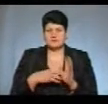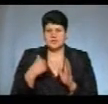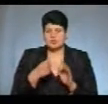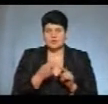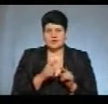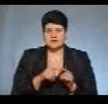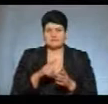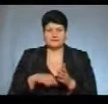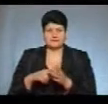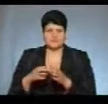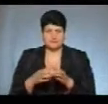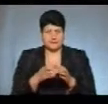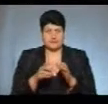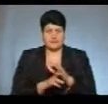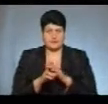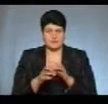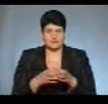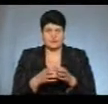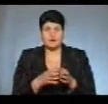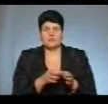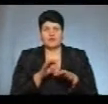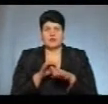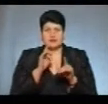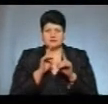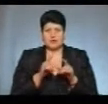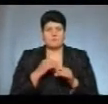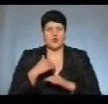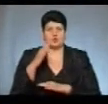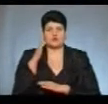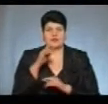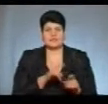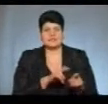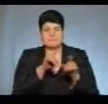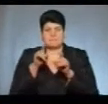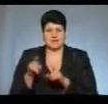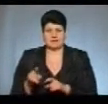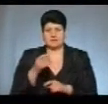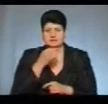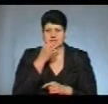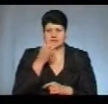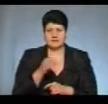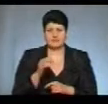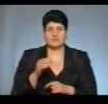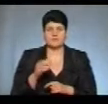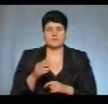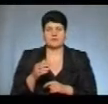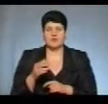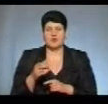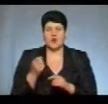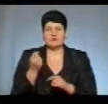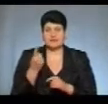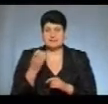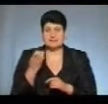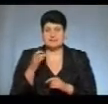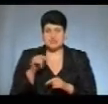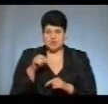ці релігійні громади провели збори і проголосували за перехід, повідомив настоятель храму села Трибухівці отець Степан Татарин. 11